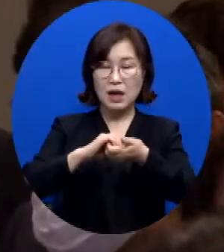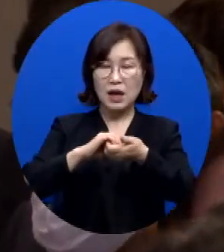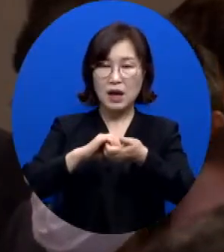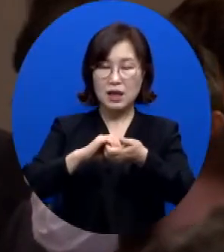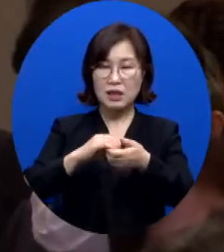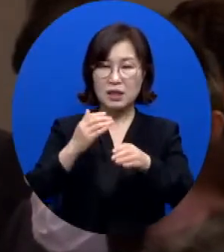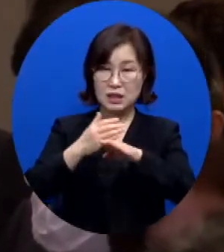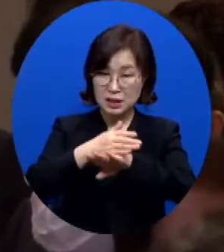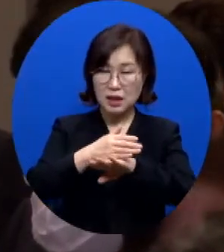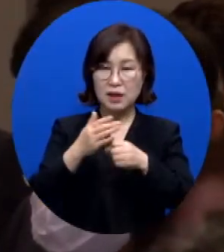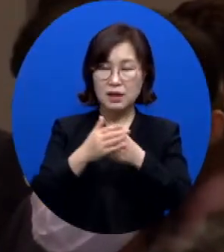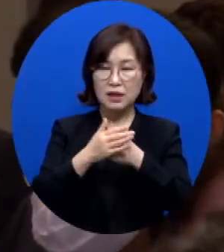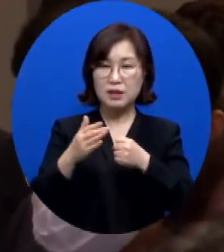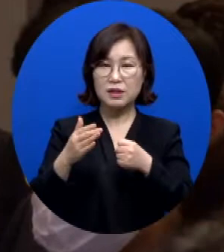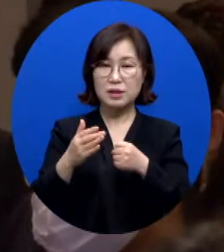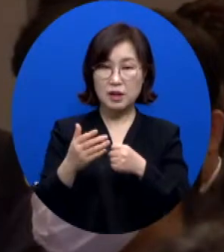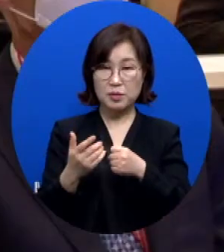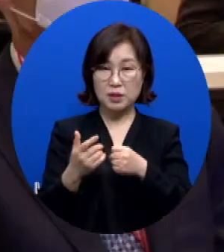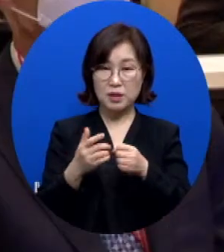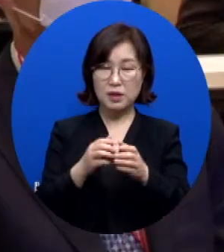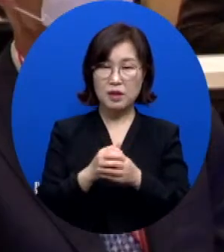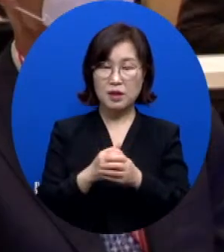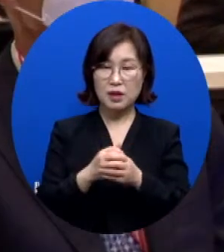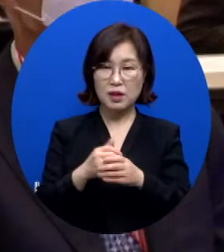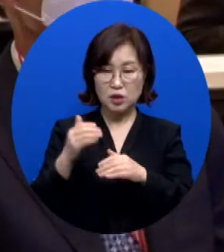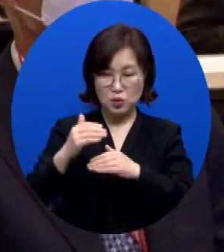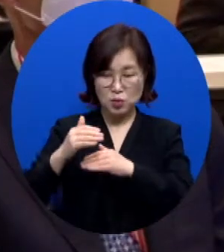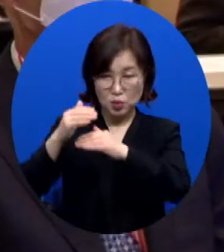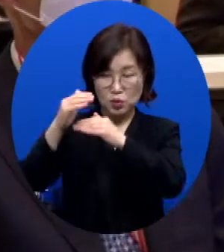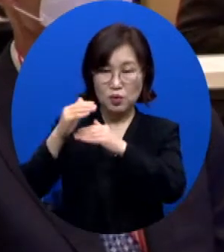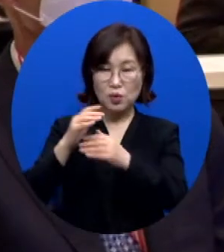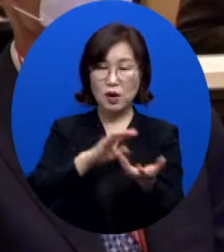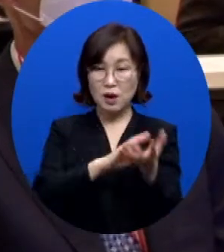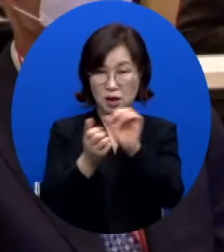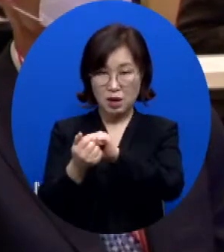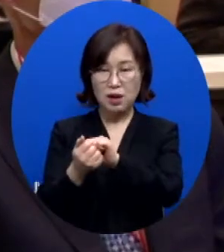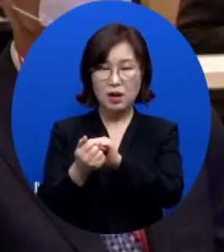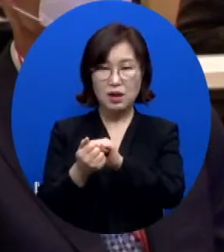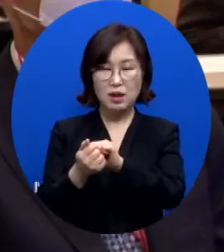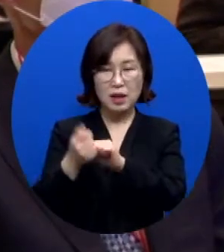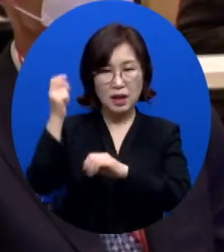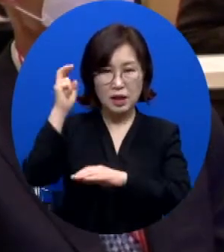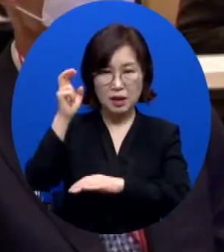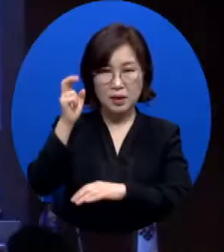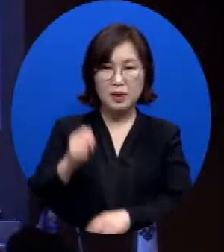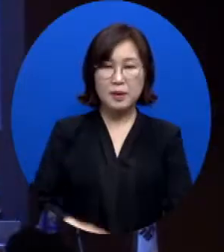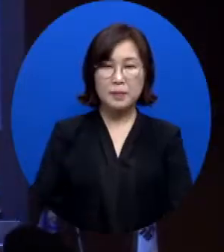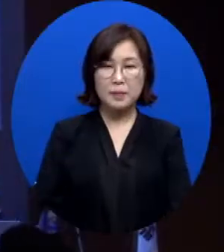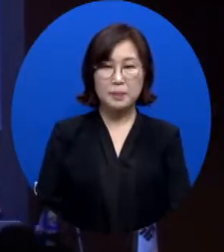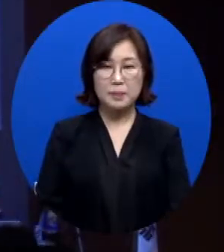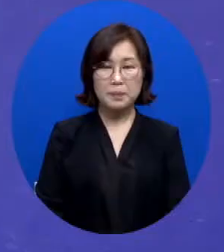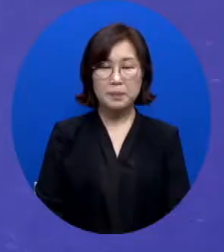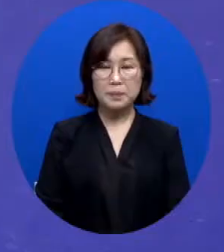것으로 개정을 통해 신학교 통합 추진에 속도가 붙을 것이라는 예측이 나오고 있습니다.